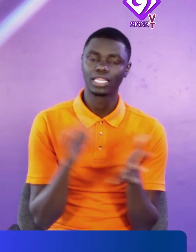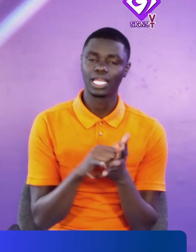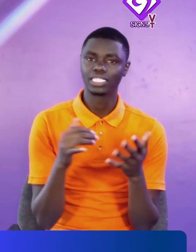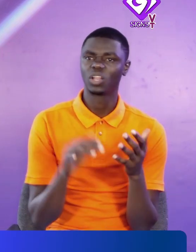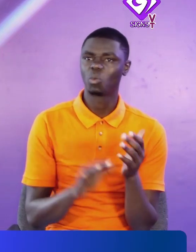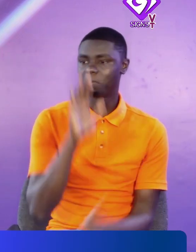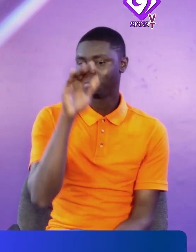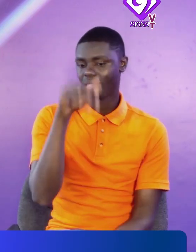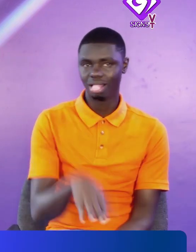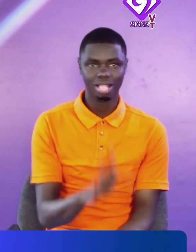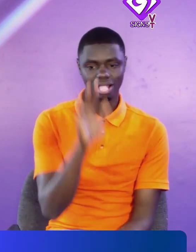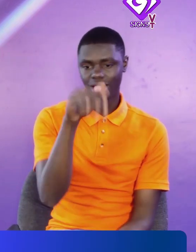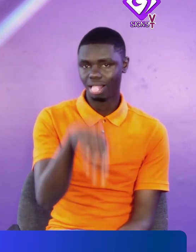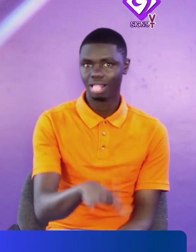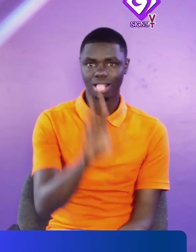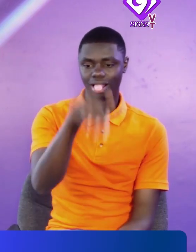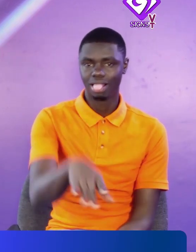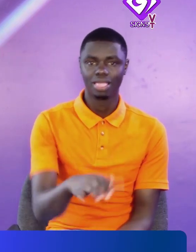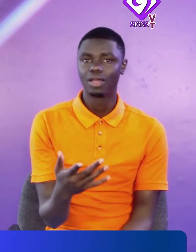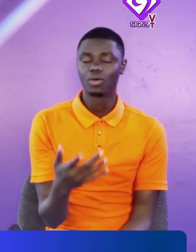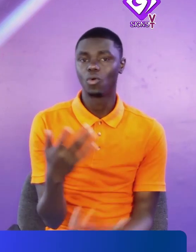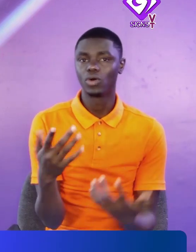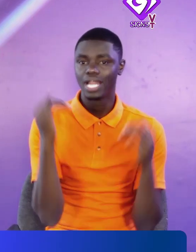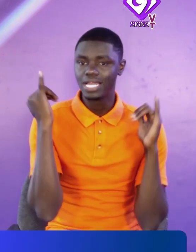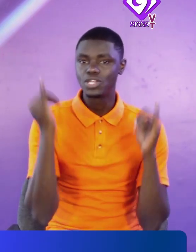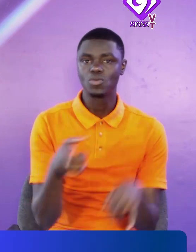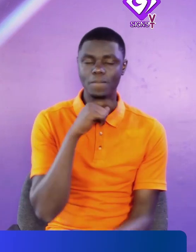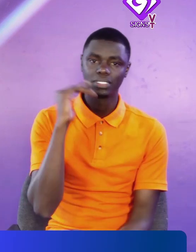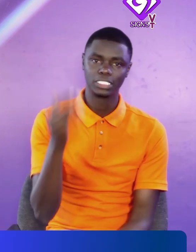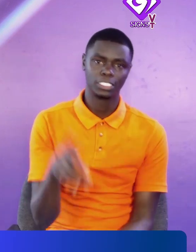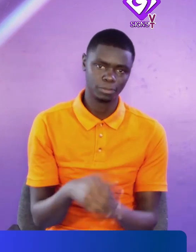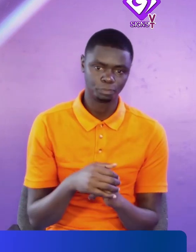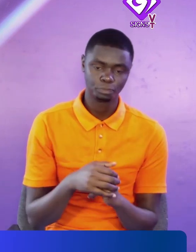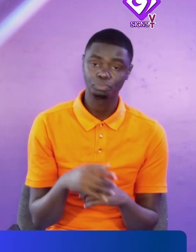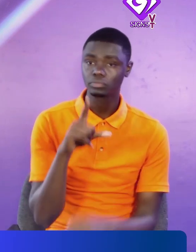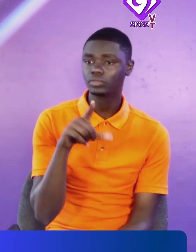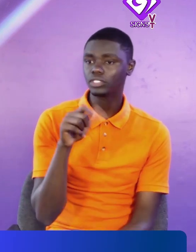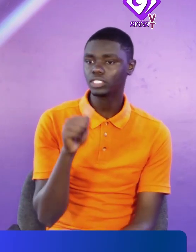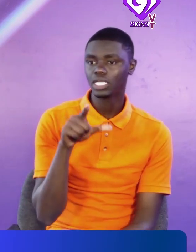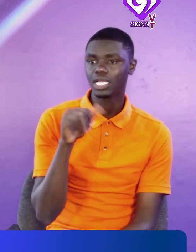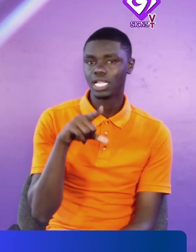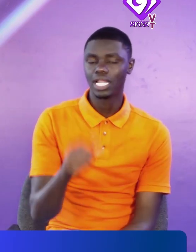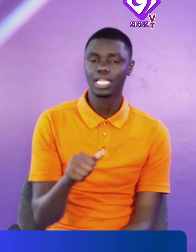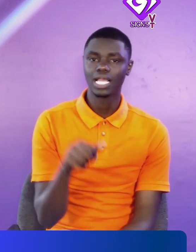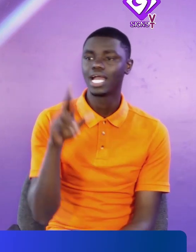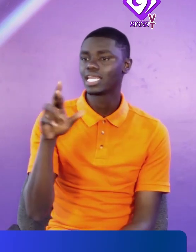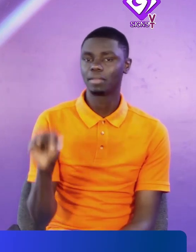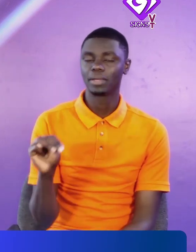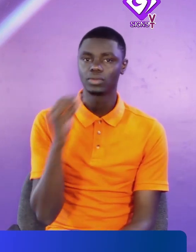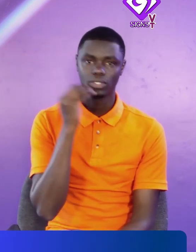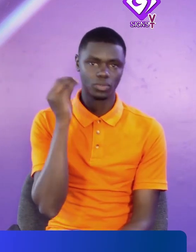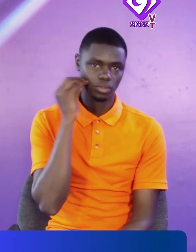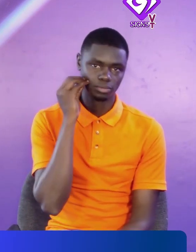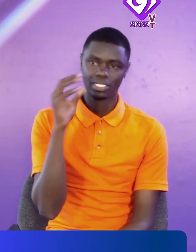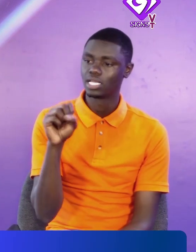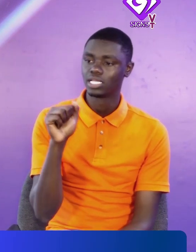ni Man City yenye iko na mwamko mpya. Unaona sasa? Huko Spain La Liga, Real Madrid watakuwa nyumbani Santiago Bernabeu kucheza dhidi